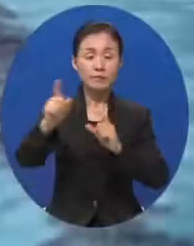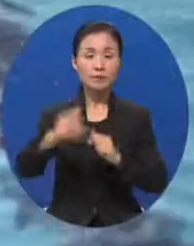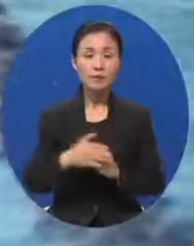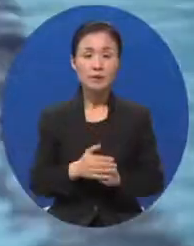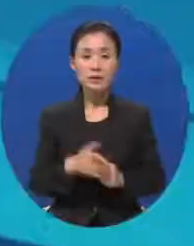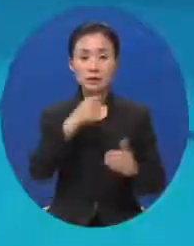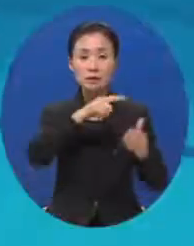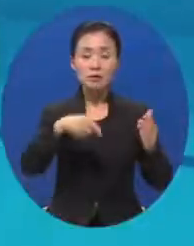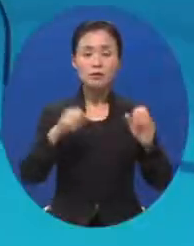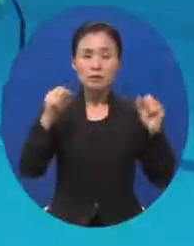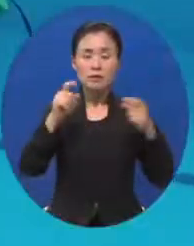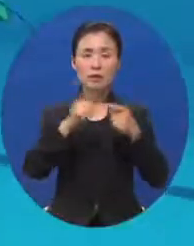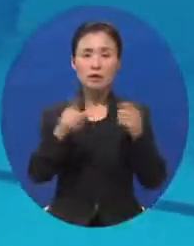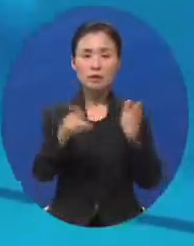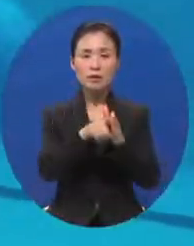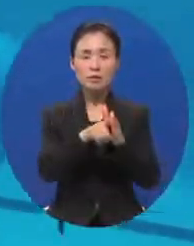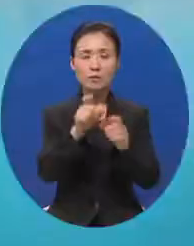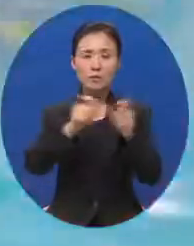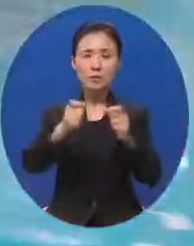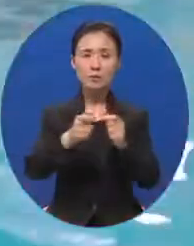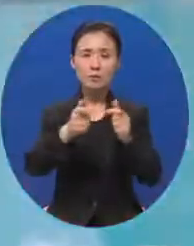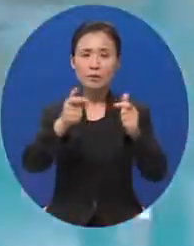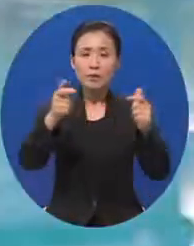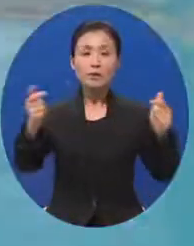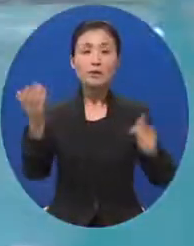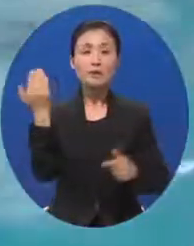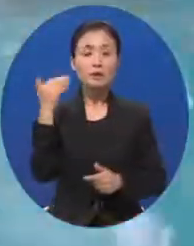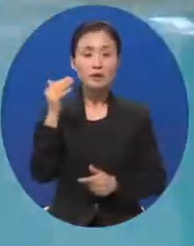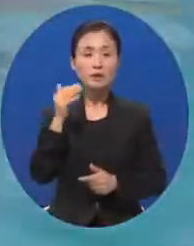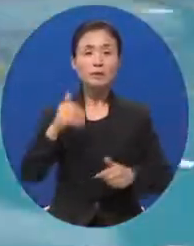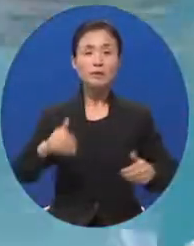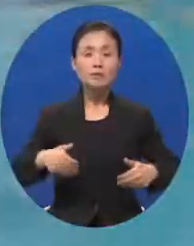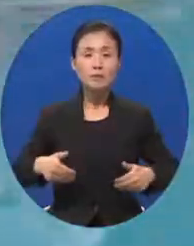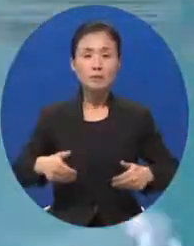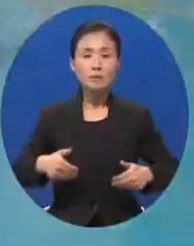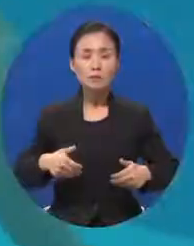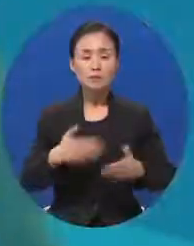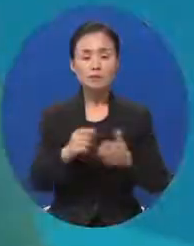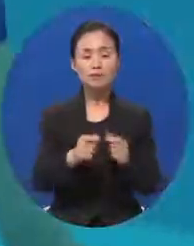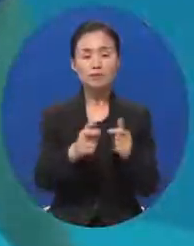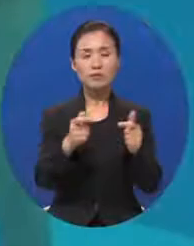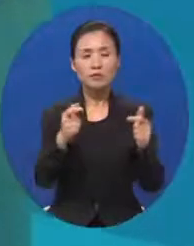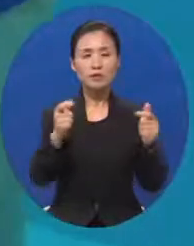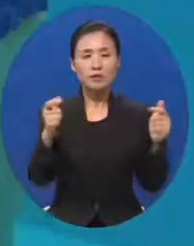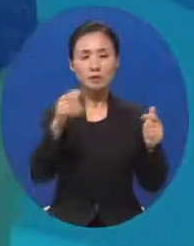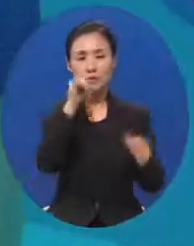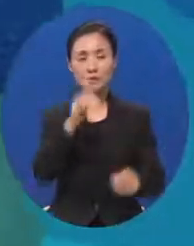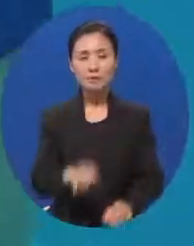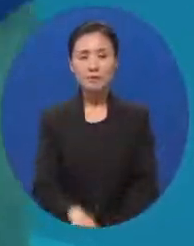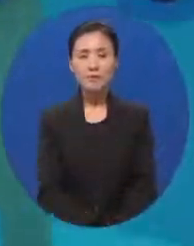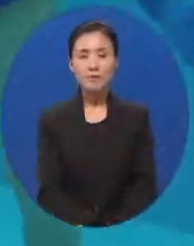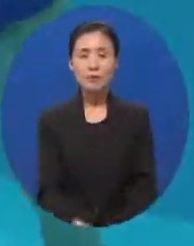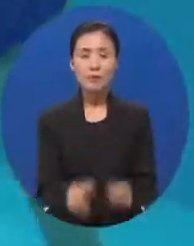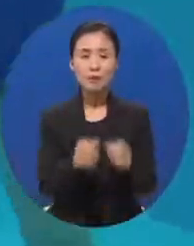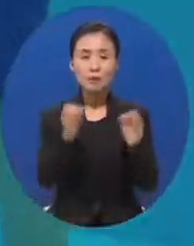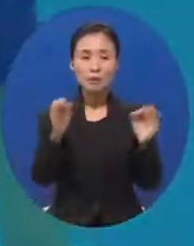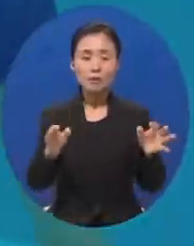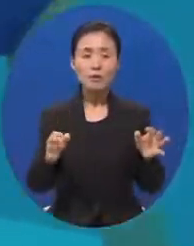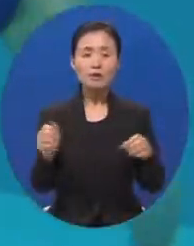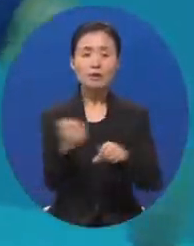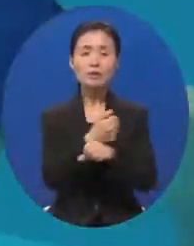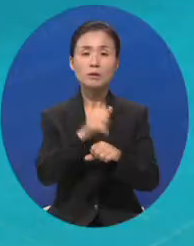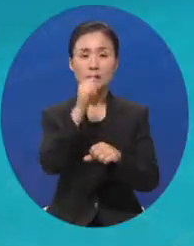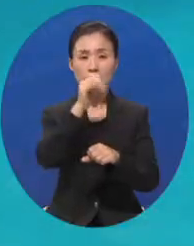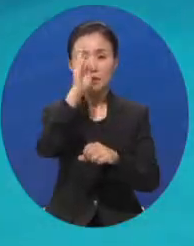점차 수중운동에 대한 신뢰가 커지면서 최근에는 그 수요가 늘어나는 추세입니다. 오랜 기간 이용하는